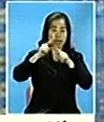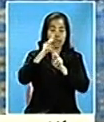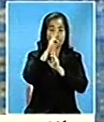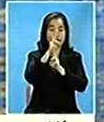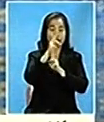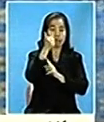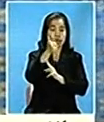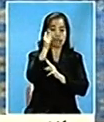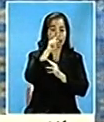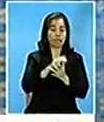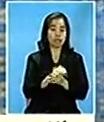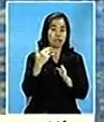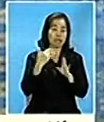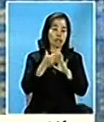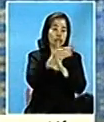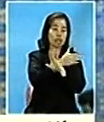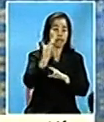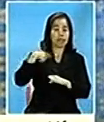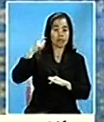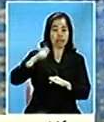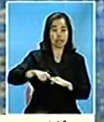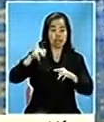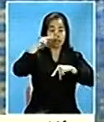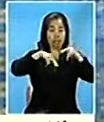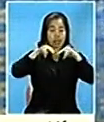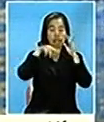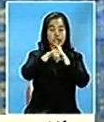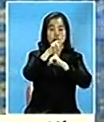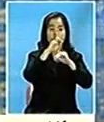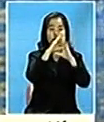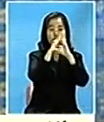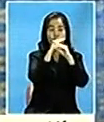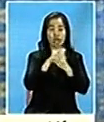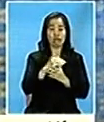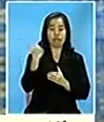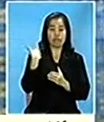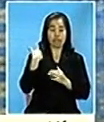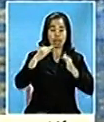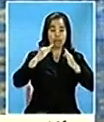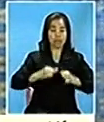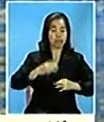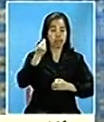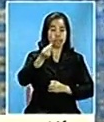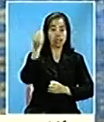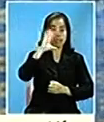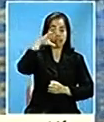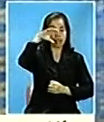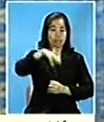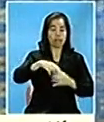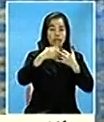เมื่อเร็วๆนี้ศาลปกครองจังหวัดระยองตัดสินไม่ให้นิคมอุตสาหกรรมแห่งหนึ่งในบ้านค่